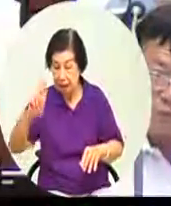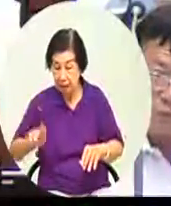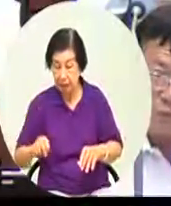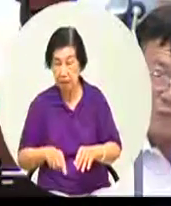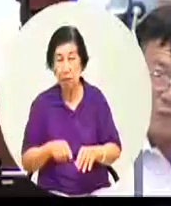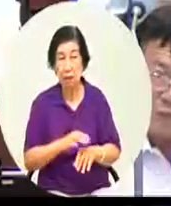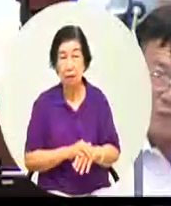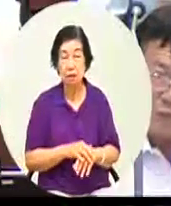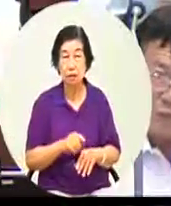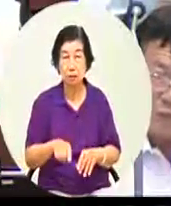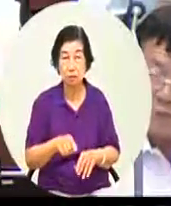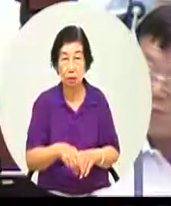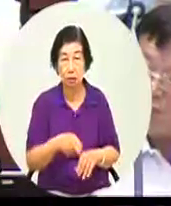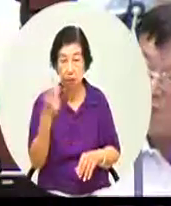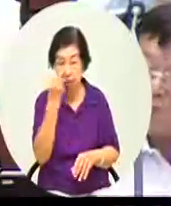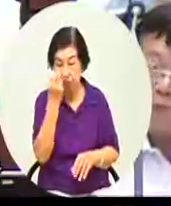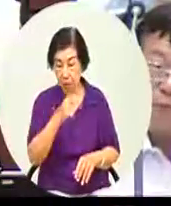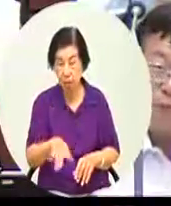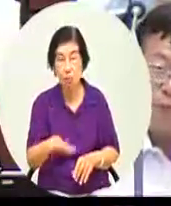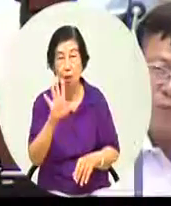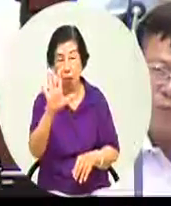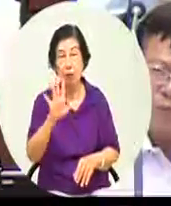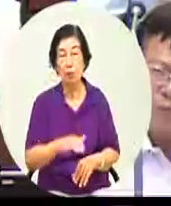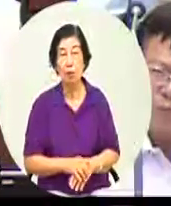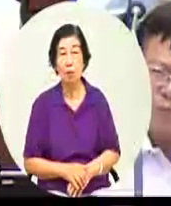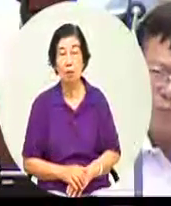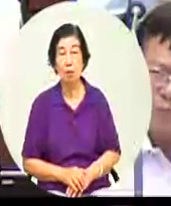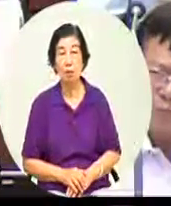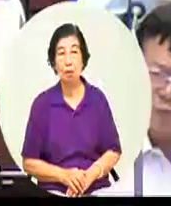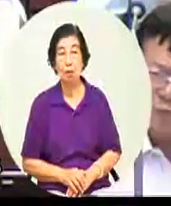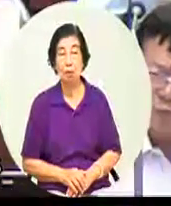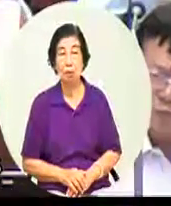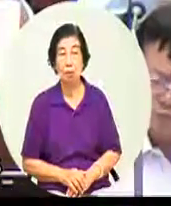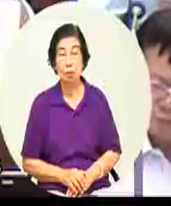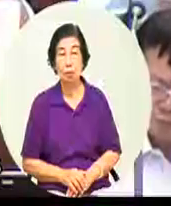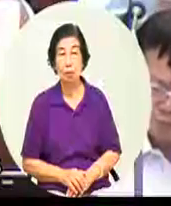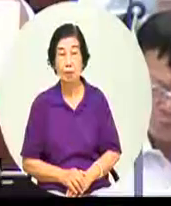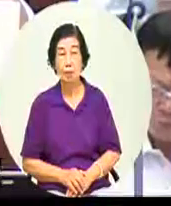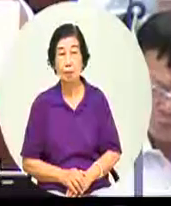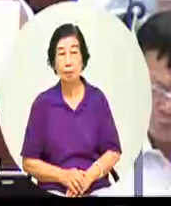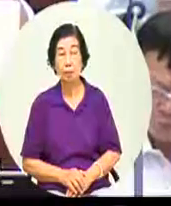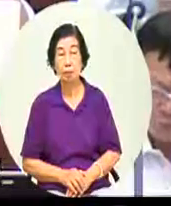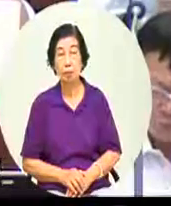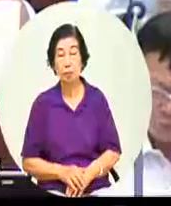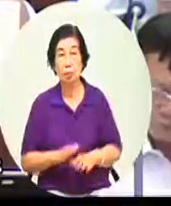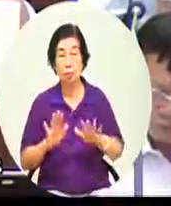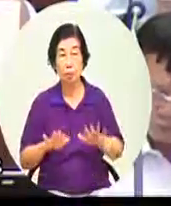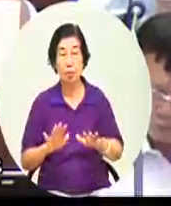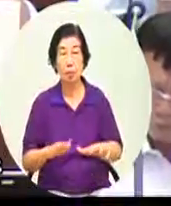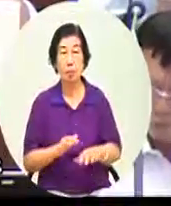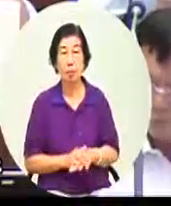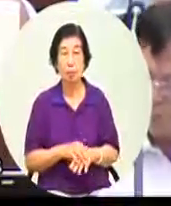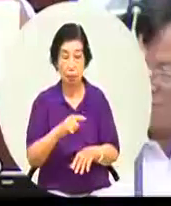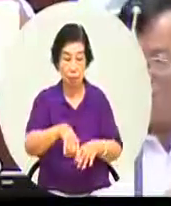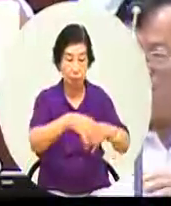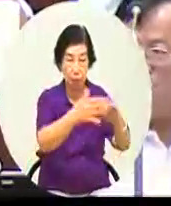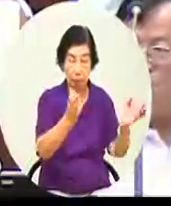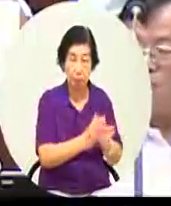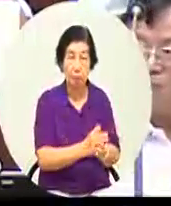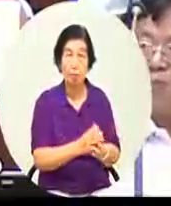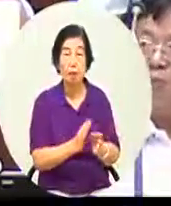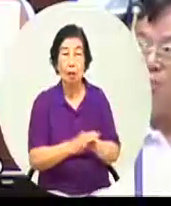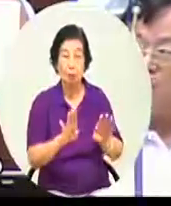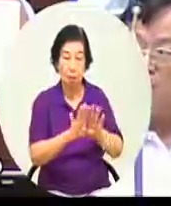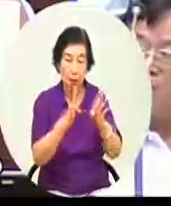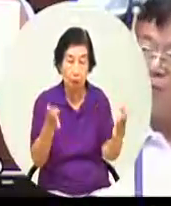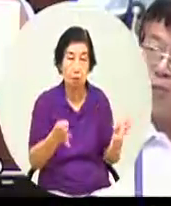看。 我知道局长，时间没了，我讲你听清楚。 所以我跟议员讲过了啦哈，现在就是说这个部分井已经开挖了，